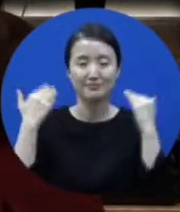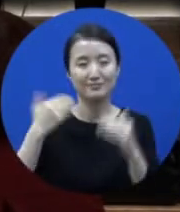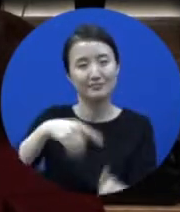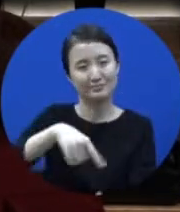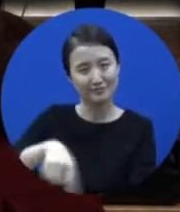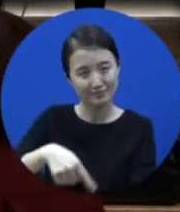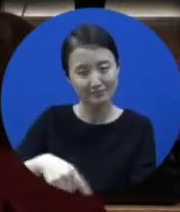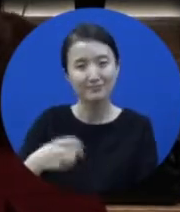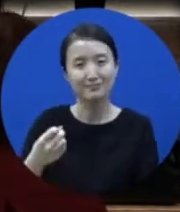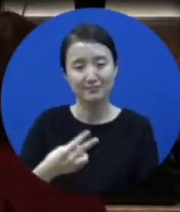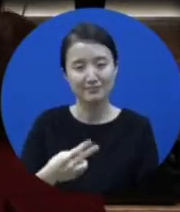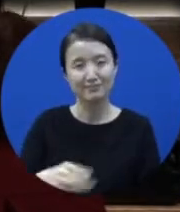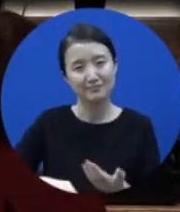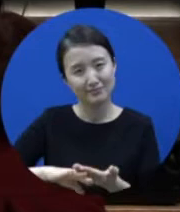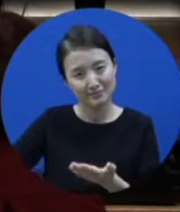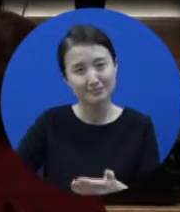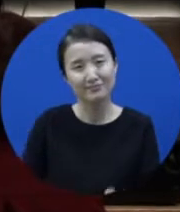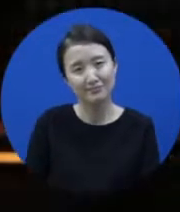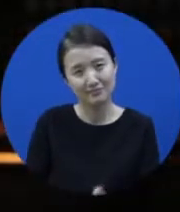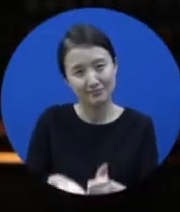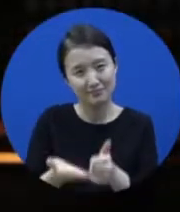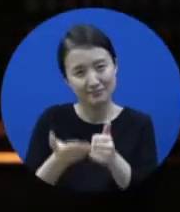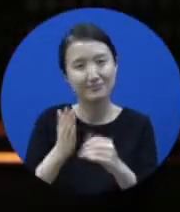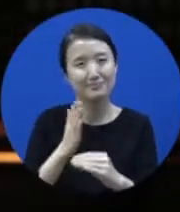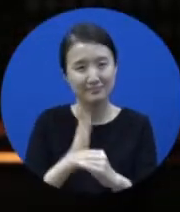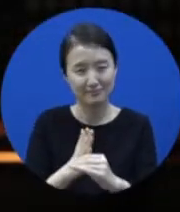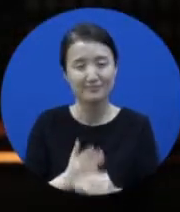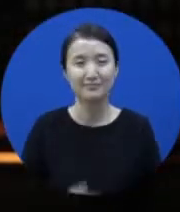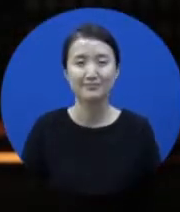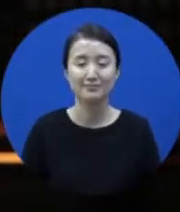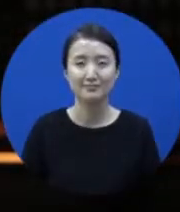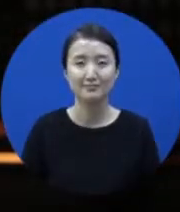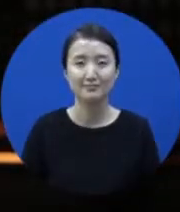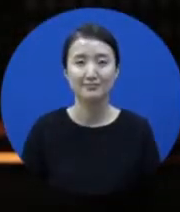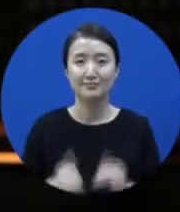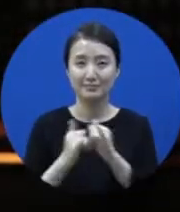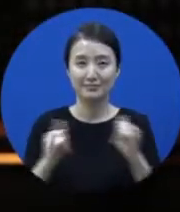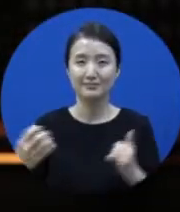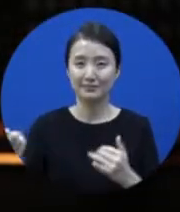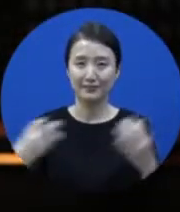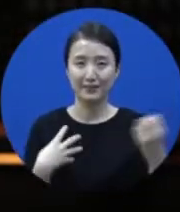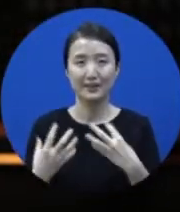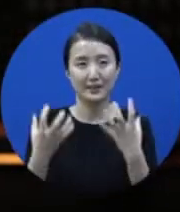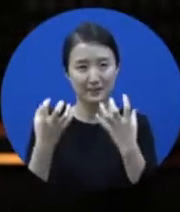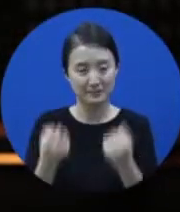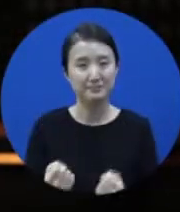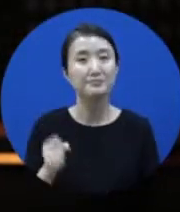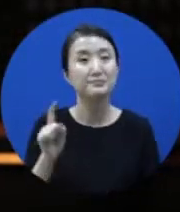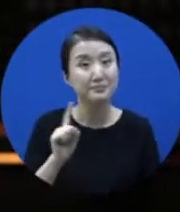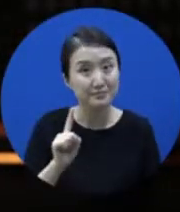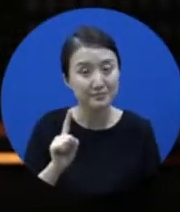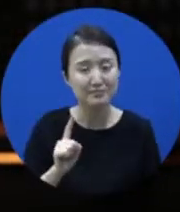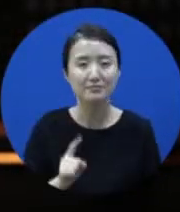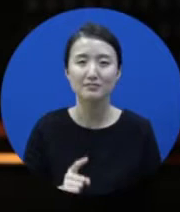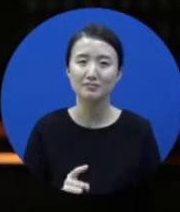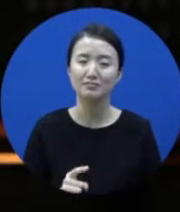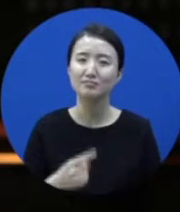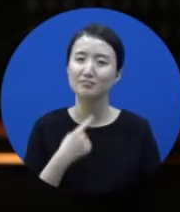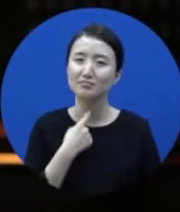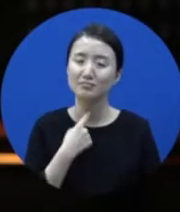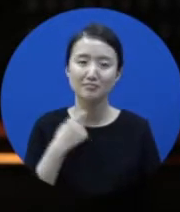후배들을 양성하고 있습니다. 예, 많은 분들이요. 저한테 그런 말씀을 하세요. 아나운서는 타고나는 거